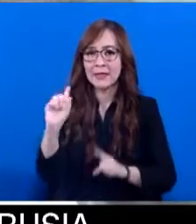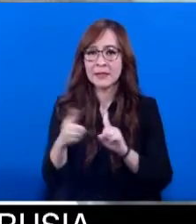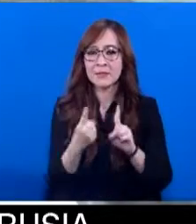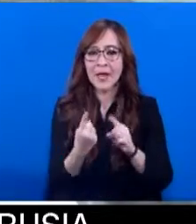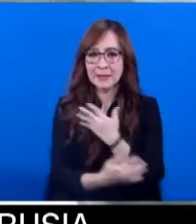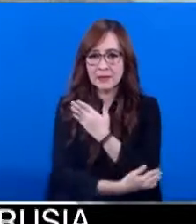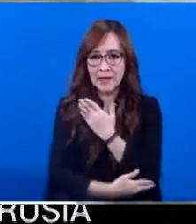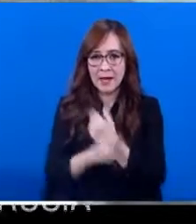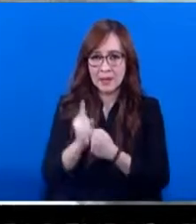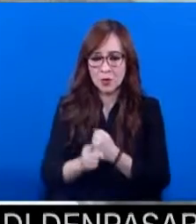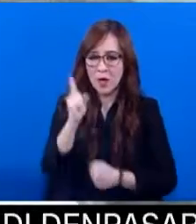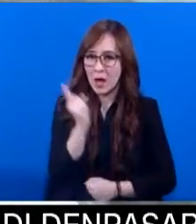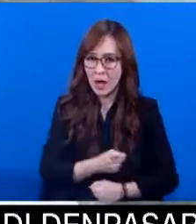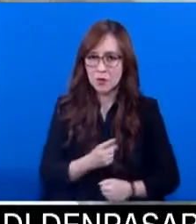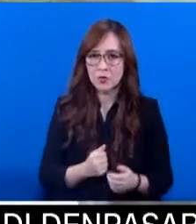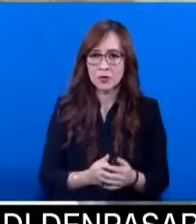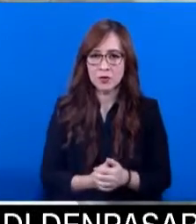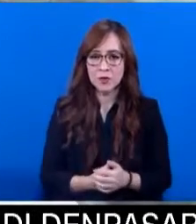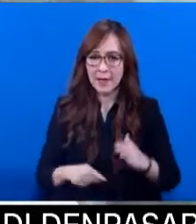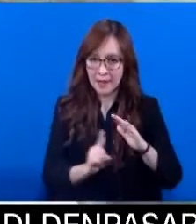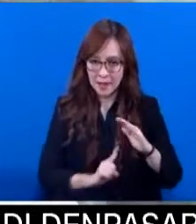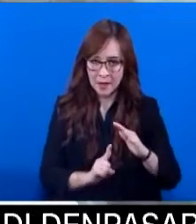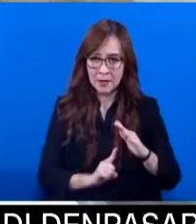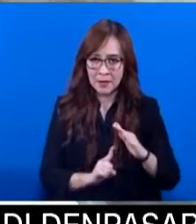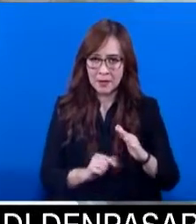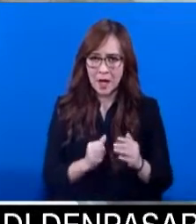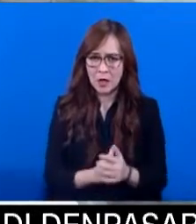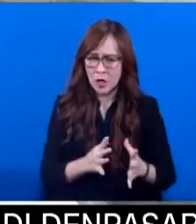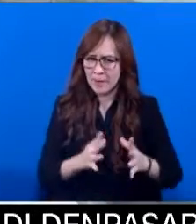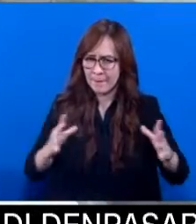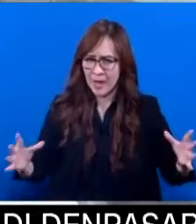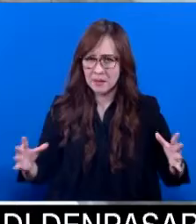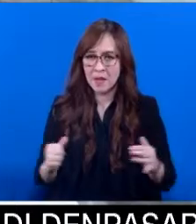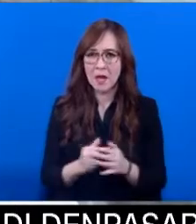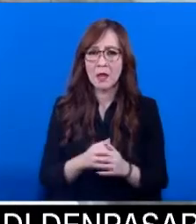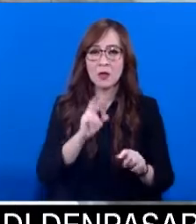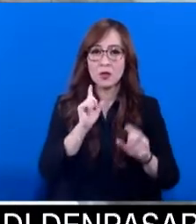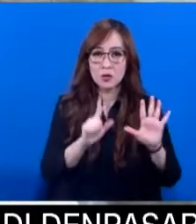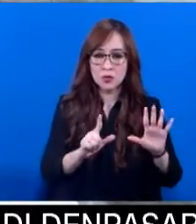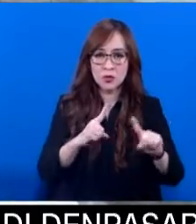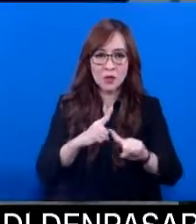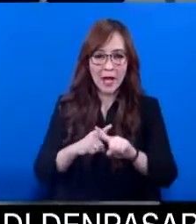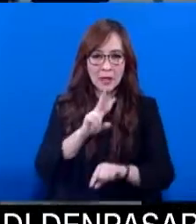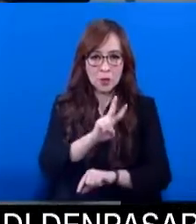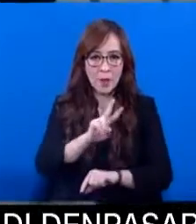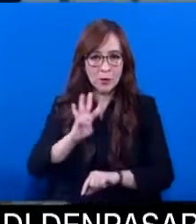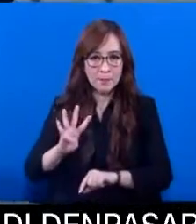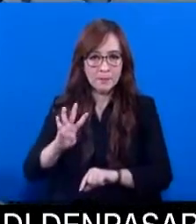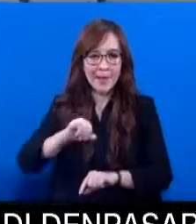itu harus menjalani masa karantina yang lebih panjang, yakni 7 x 24 jam.